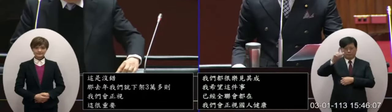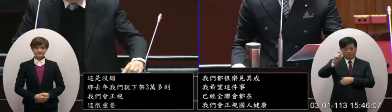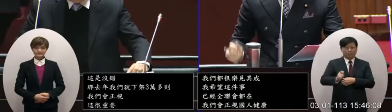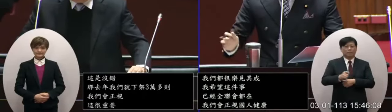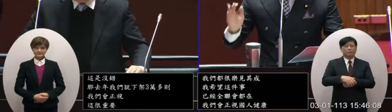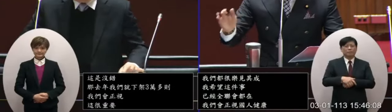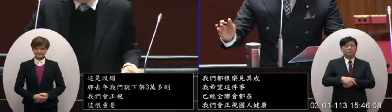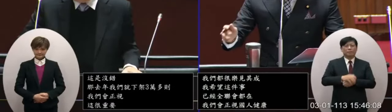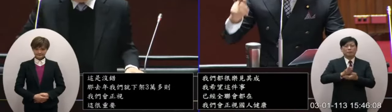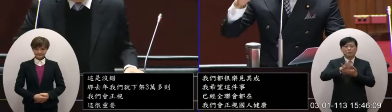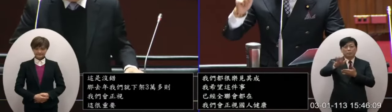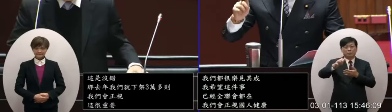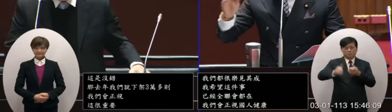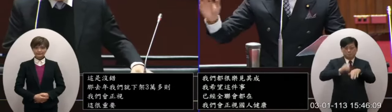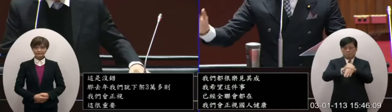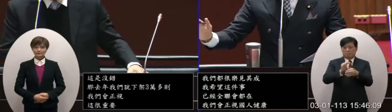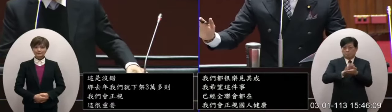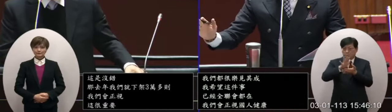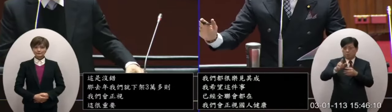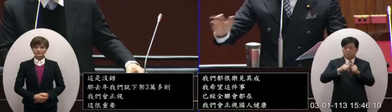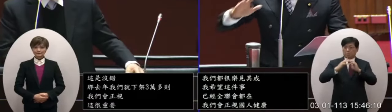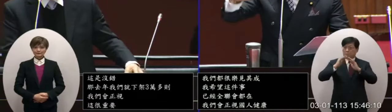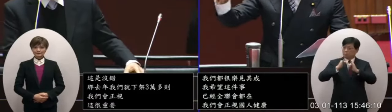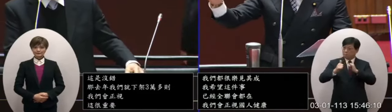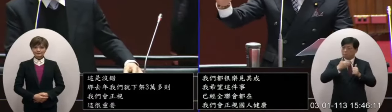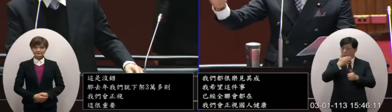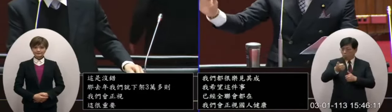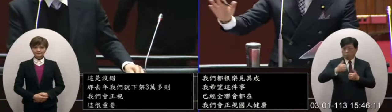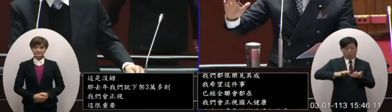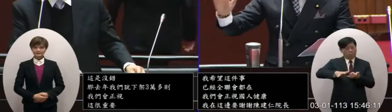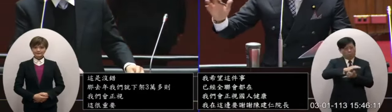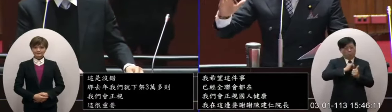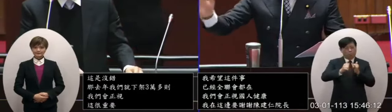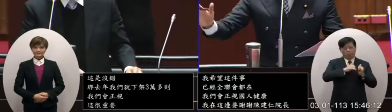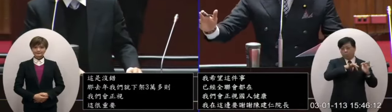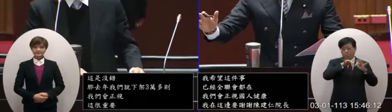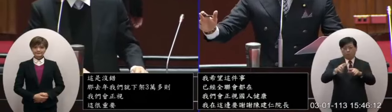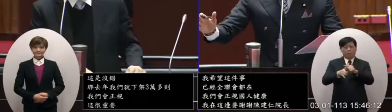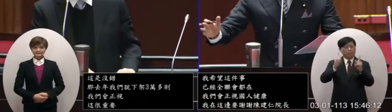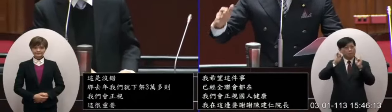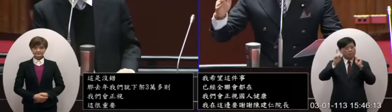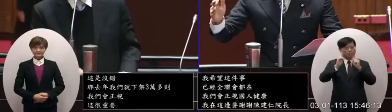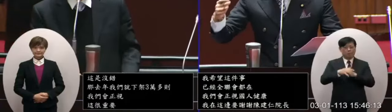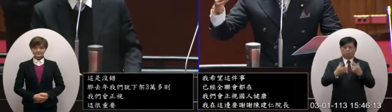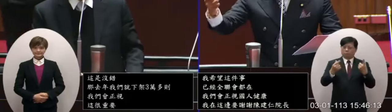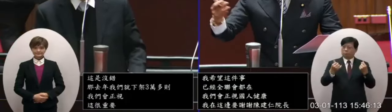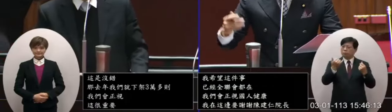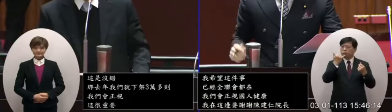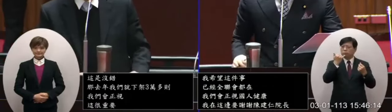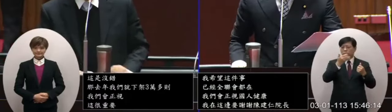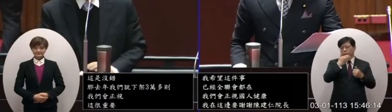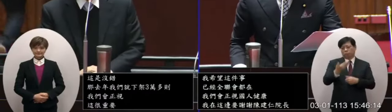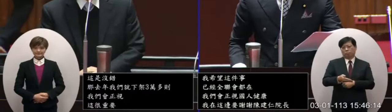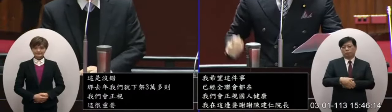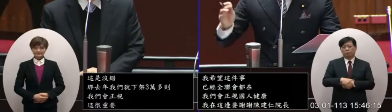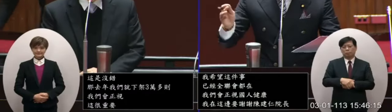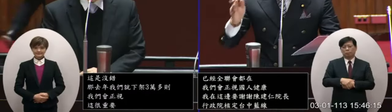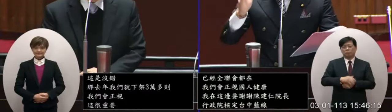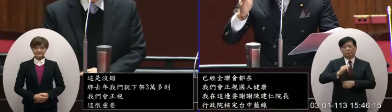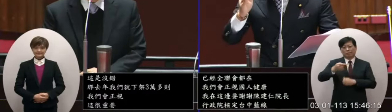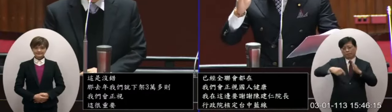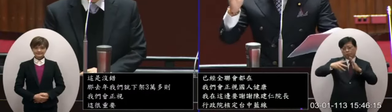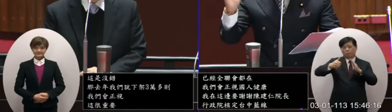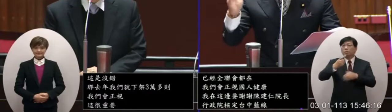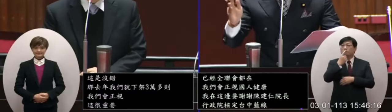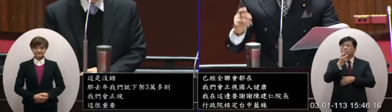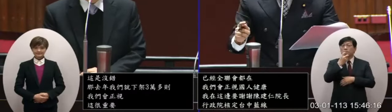1615.14亿元。未来完工后，不止台中市民会受惠，全国国人来到台中玩，也都会一样受惠。但是院长，